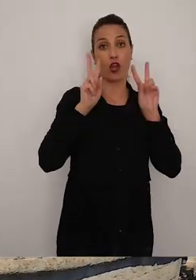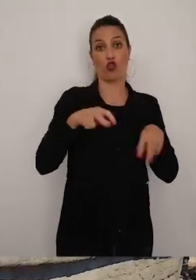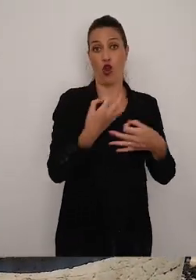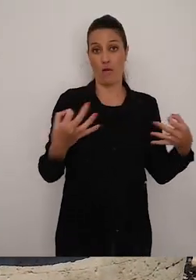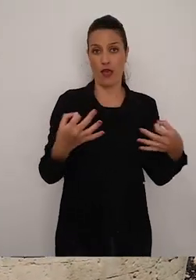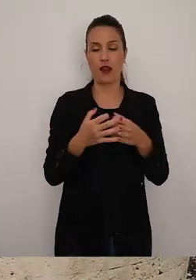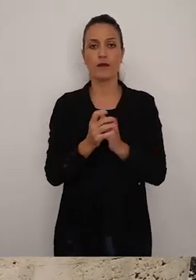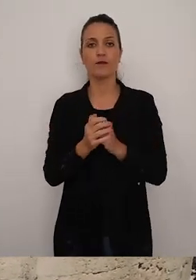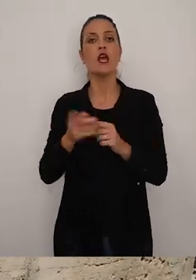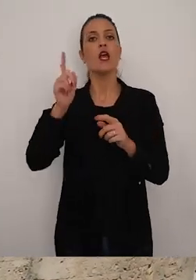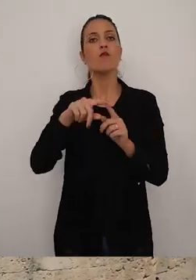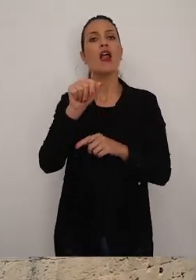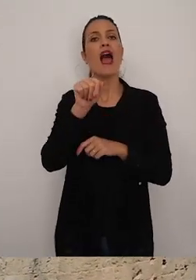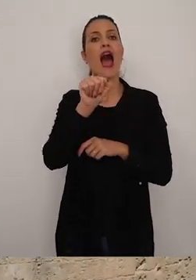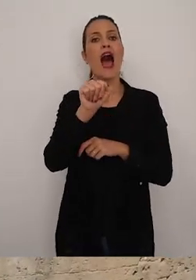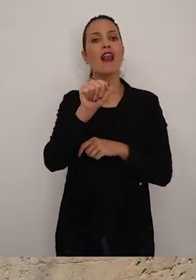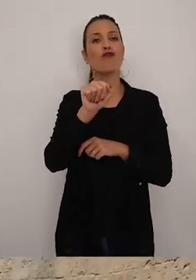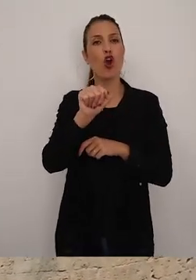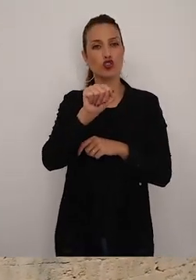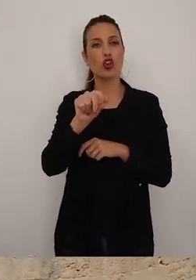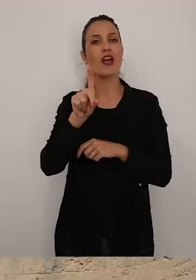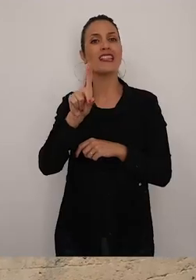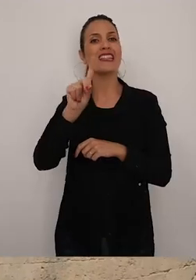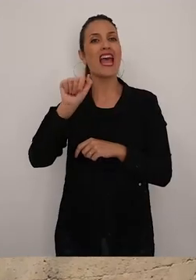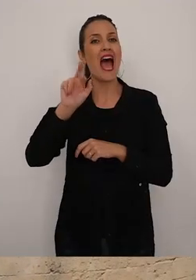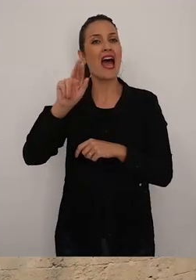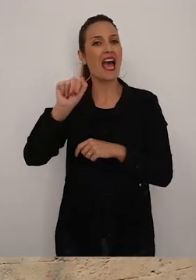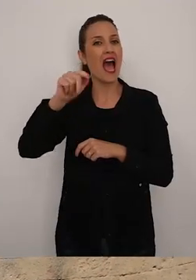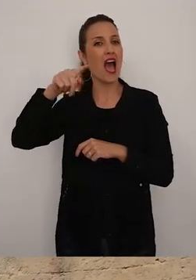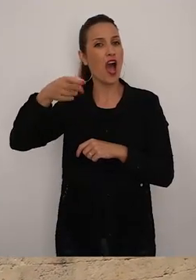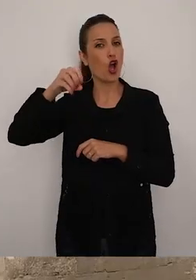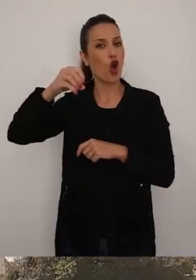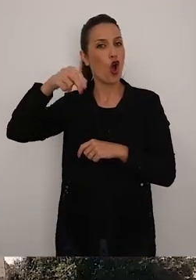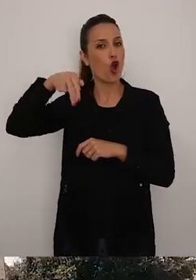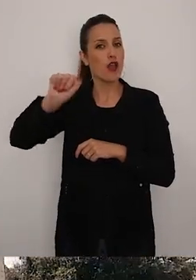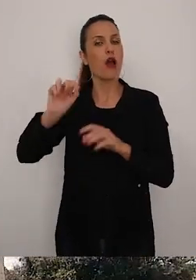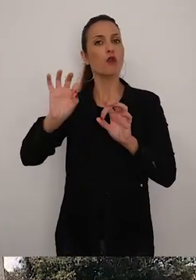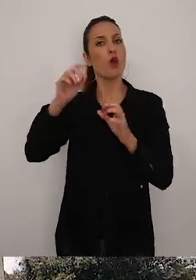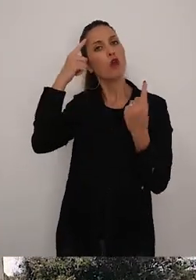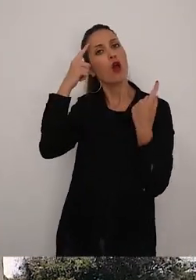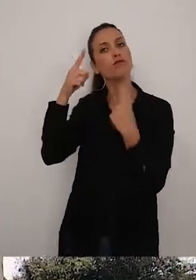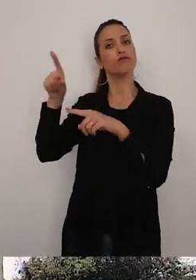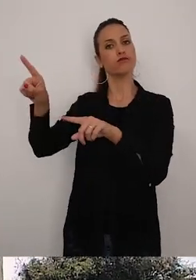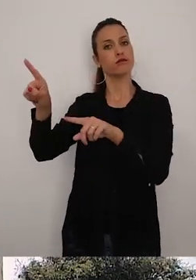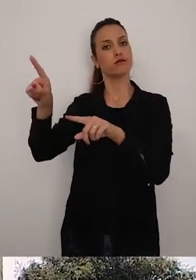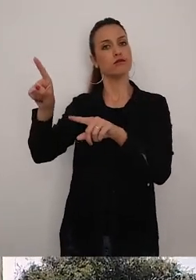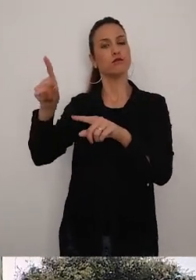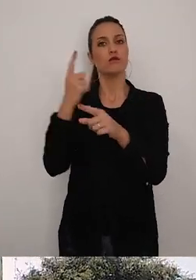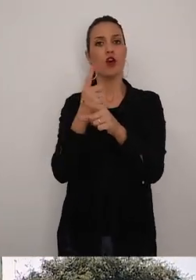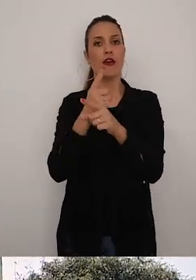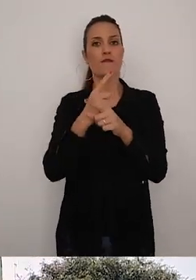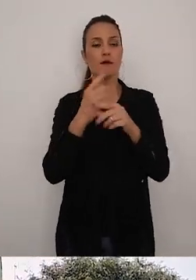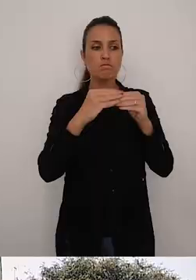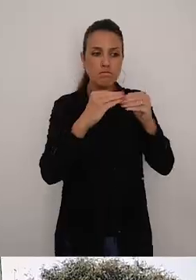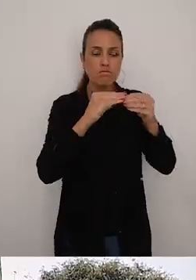Fu lo stesso Alfonso d'Aragona ad occuparsi in prima linea della riedificazione e del potenziamento della linea difensiva del castello